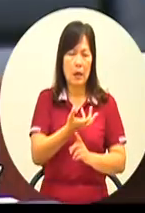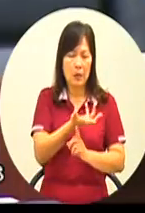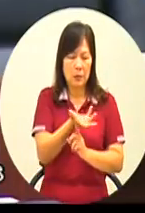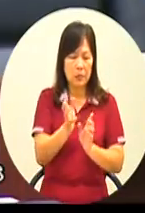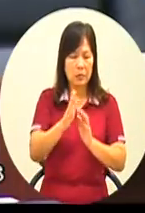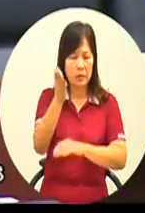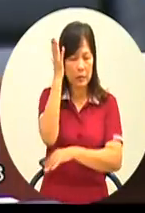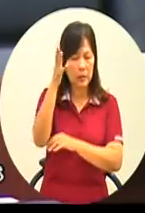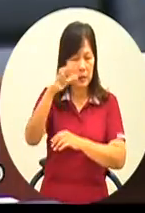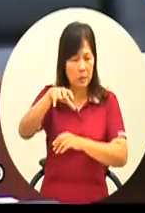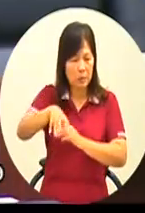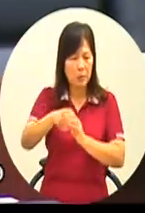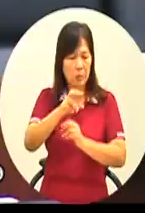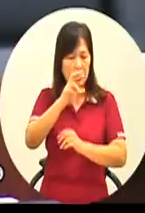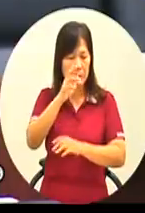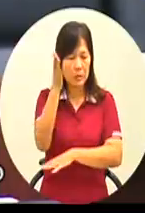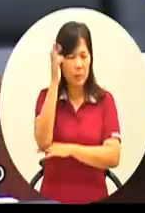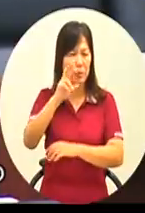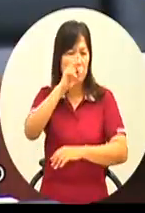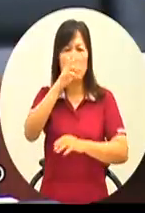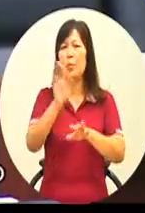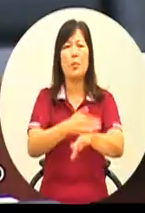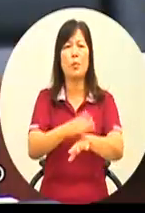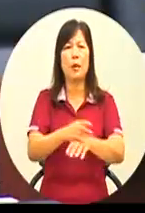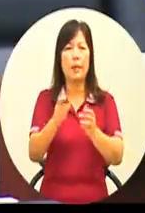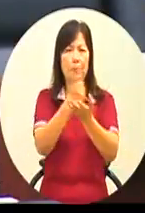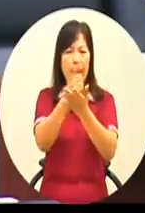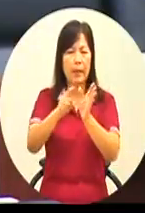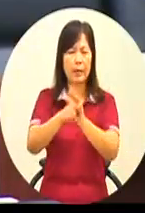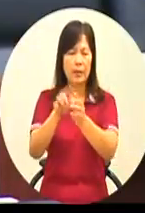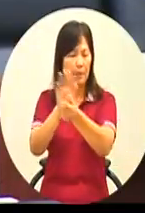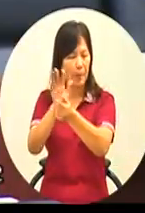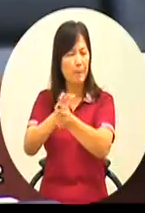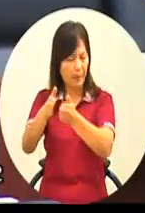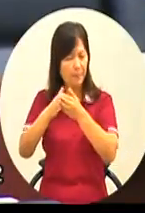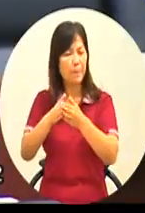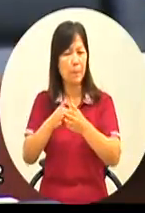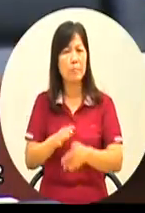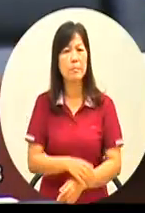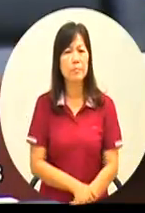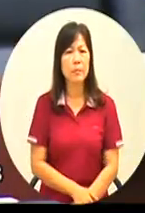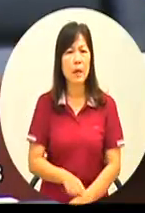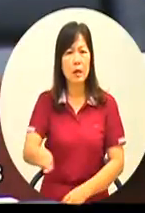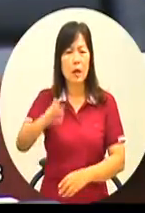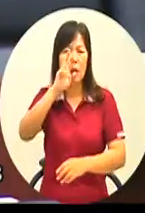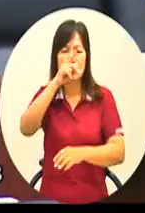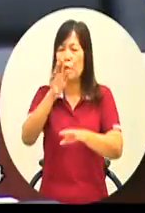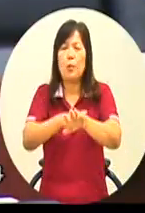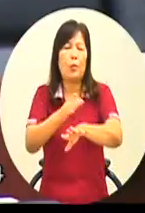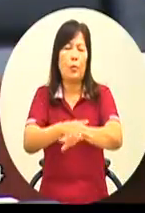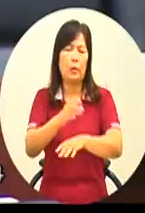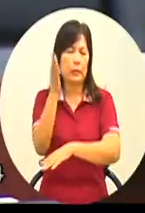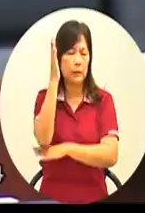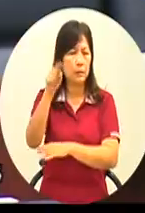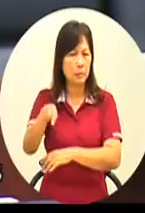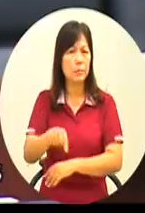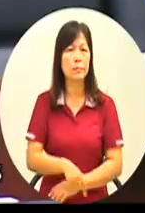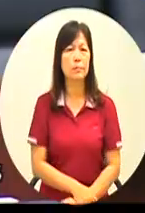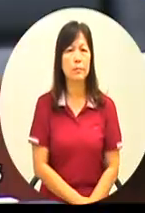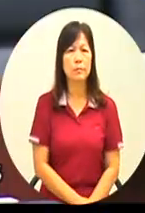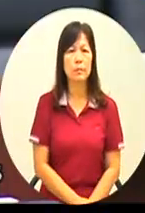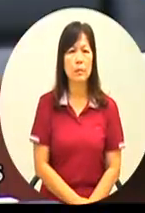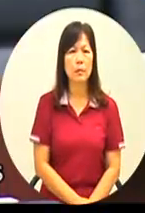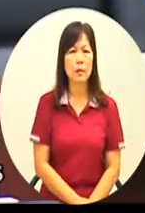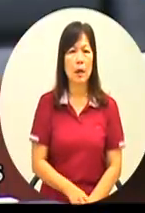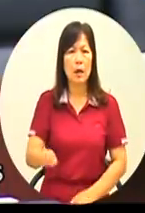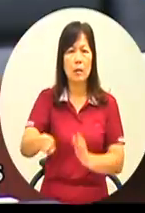府，所以有的局处首长必须要帮忙维护。他是一个不会错的政府，他